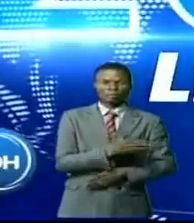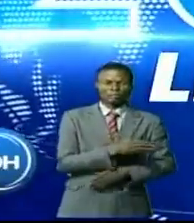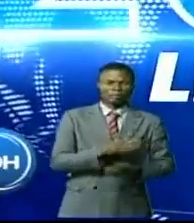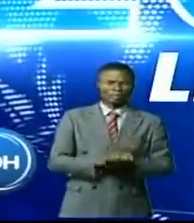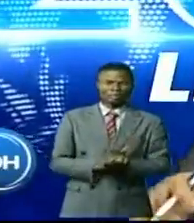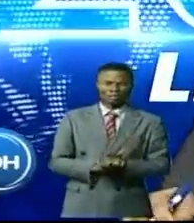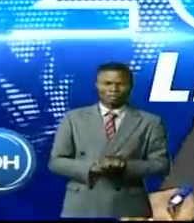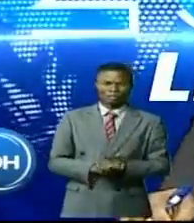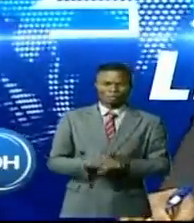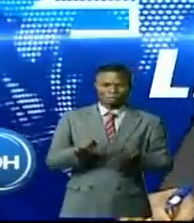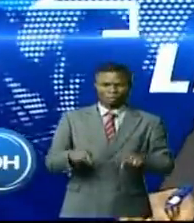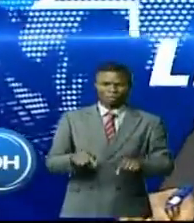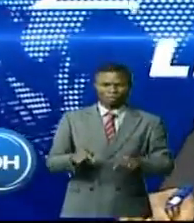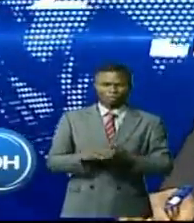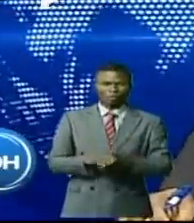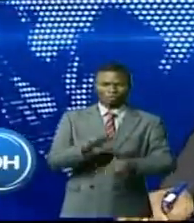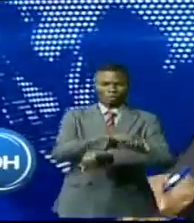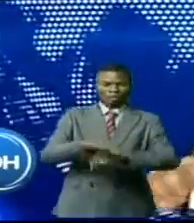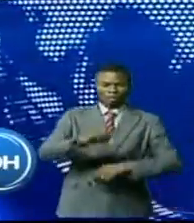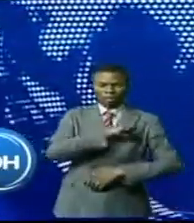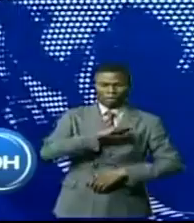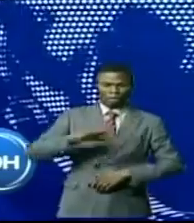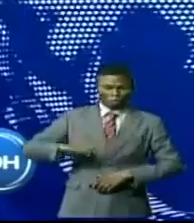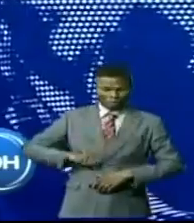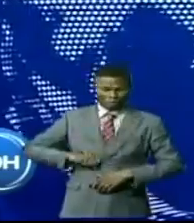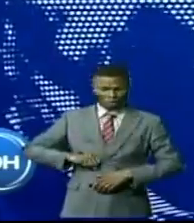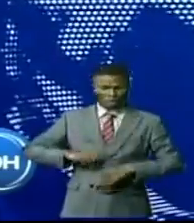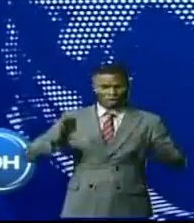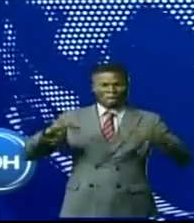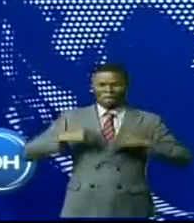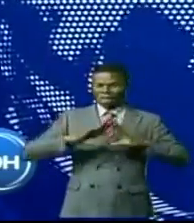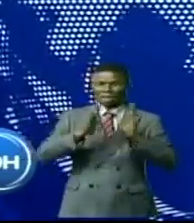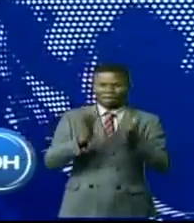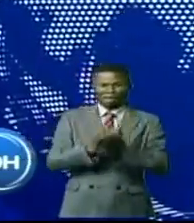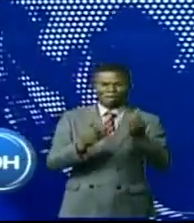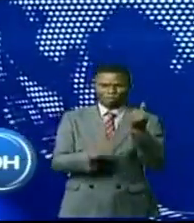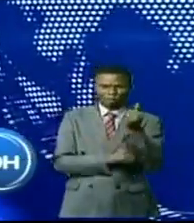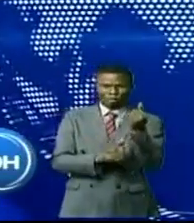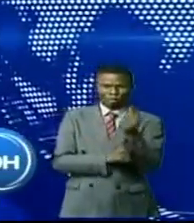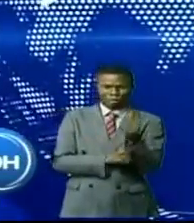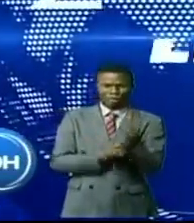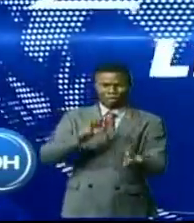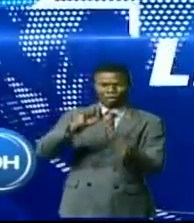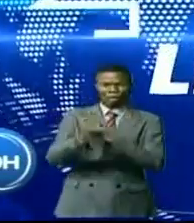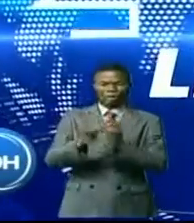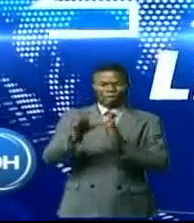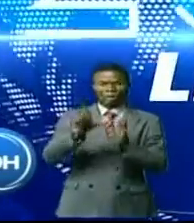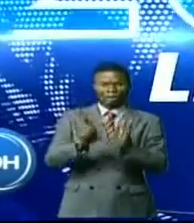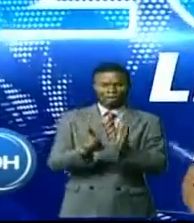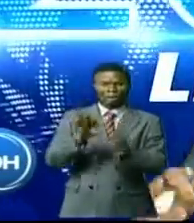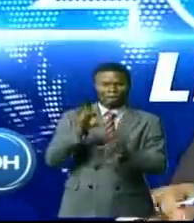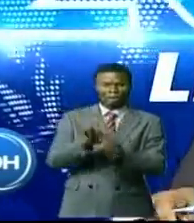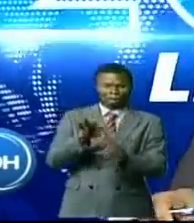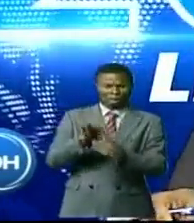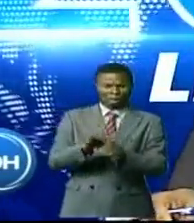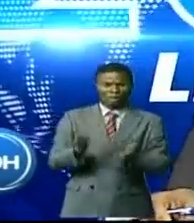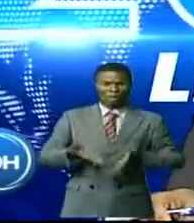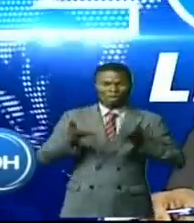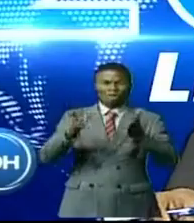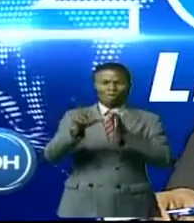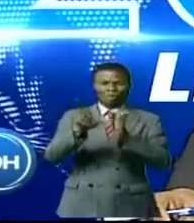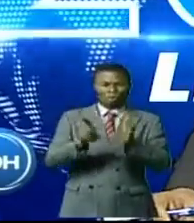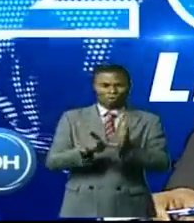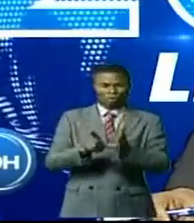Tout à fait autre chose. Le Sénat ouvre ses portes à toute personne intéressée à la révision de la loi électorale. La proposition a